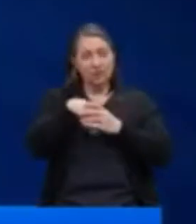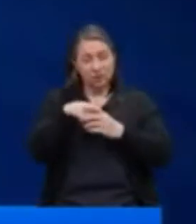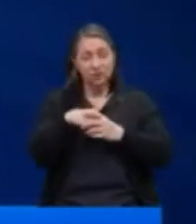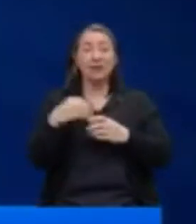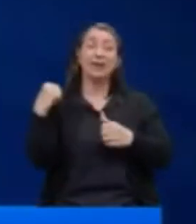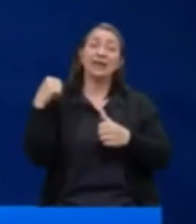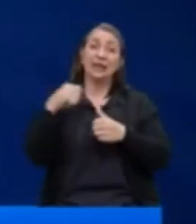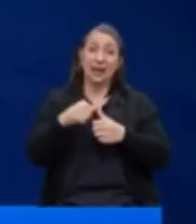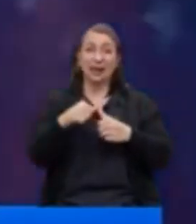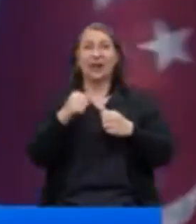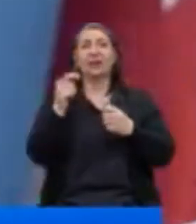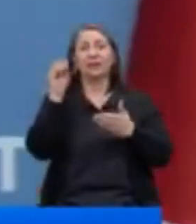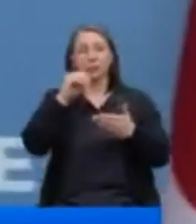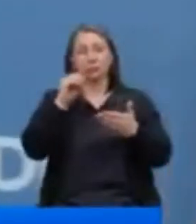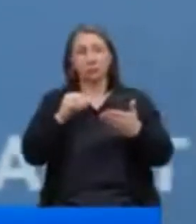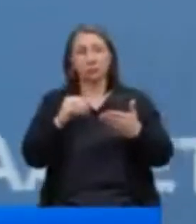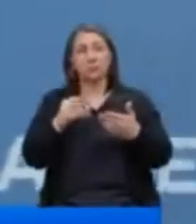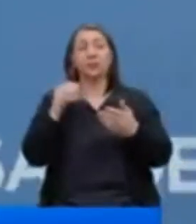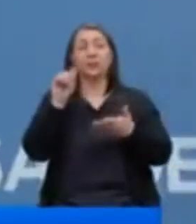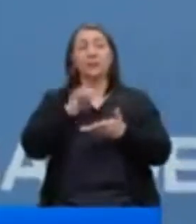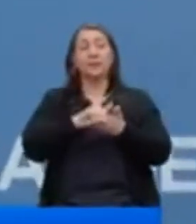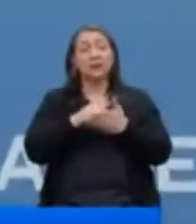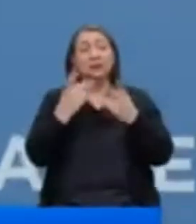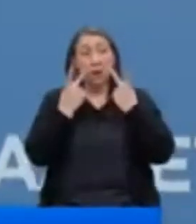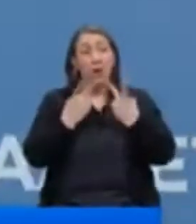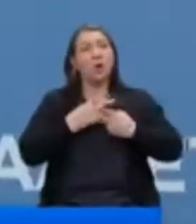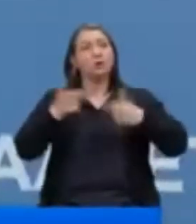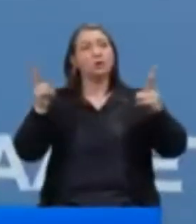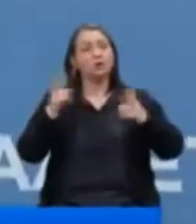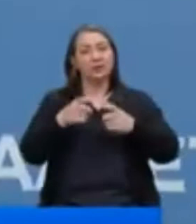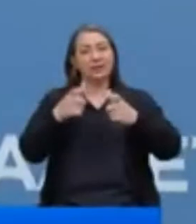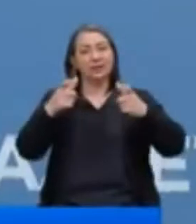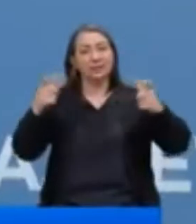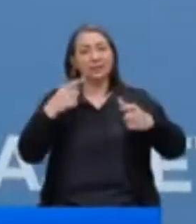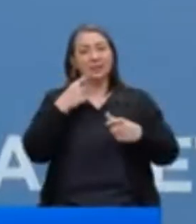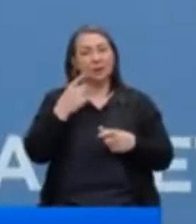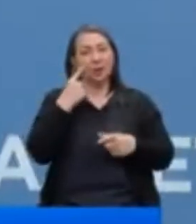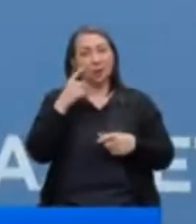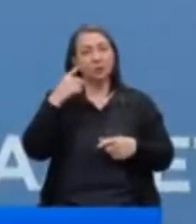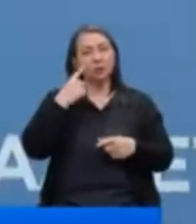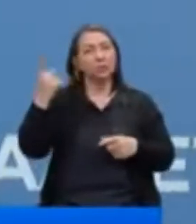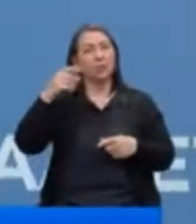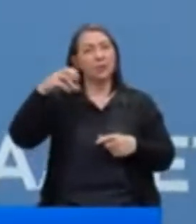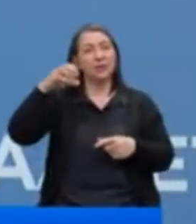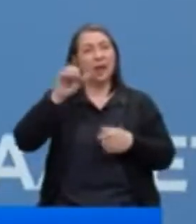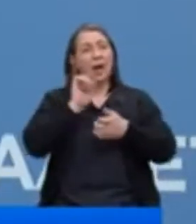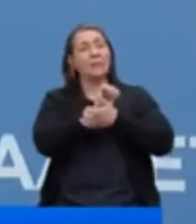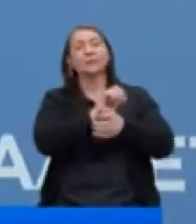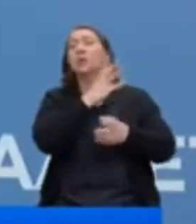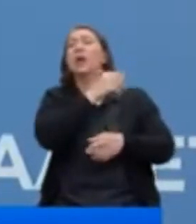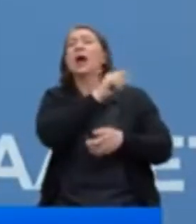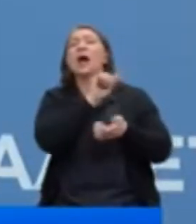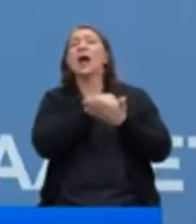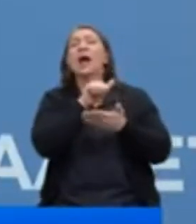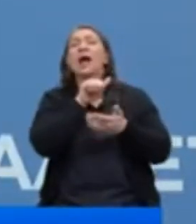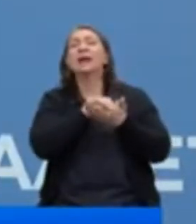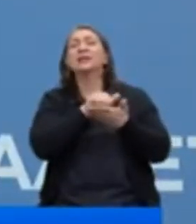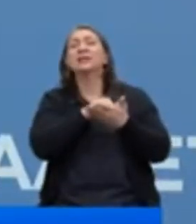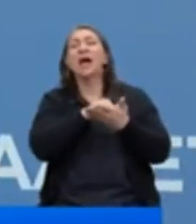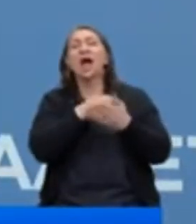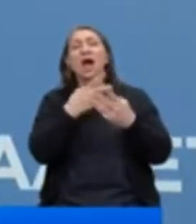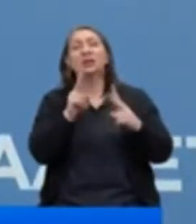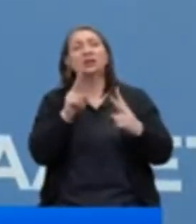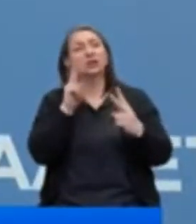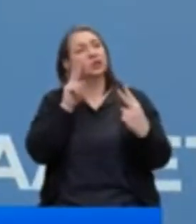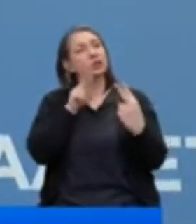yeniden ele alıyoruz. Basın özgürlüğü alanı genişletelim dediğime göre Sayın Cumhurbaşkanı, hapishanede olan gazetecilerin açık görüş